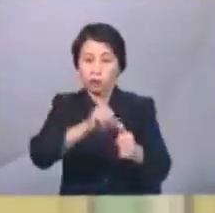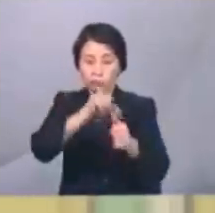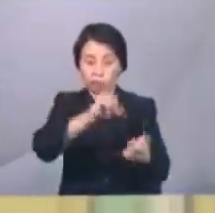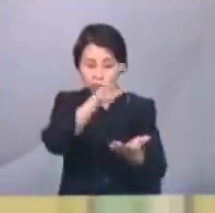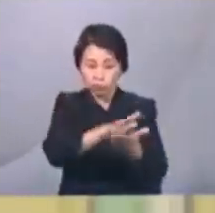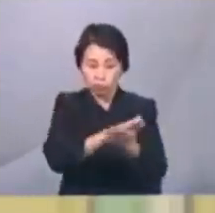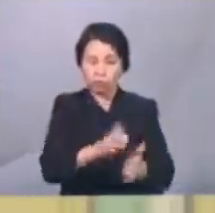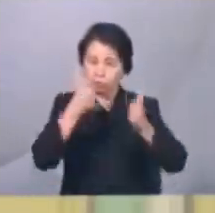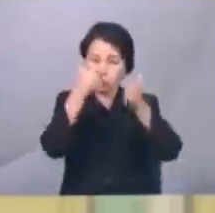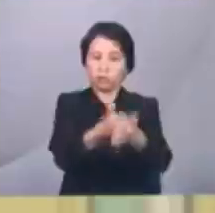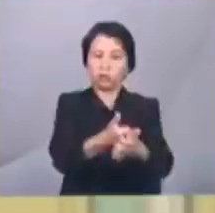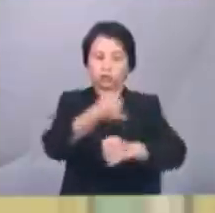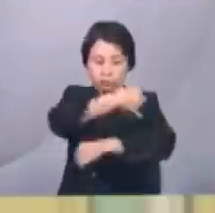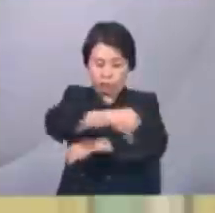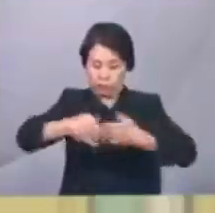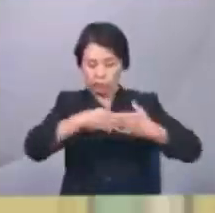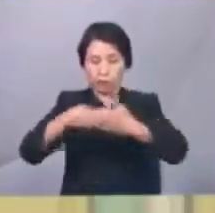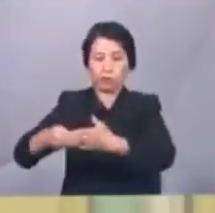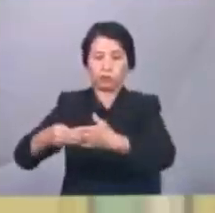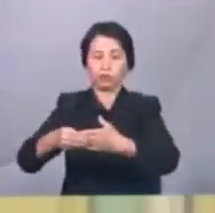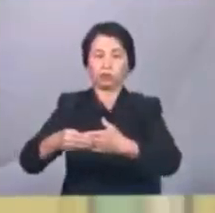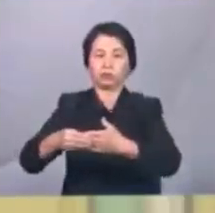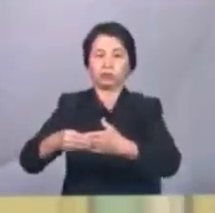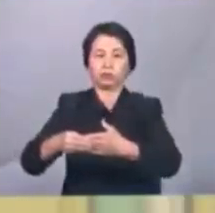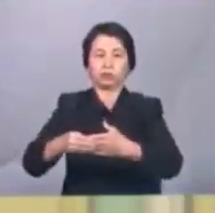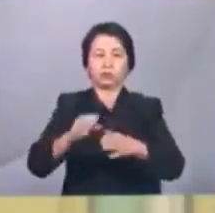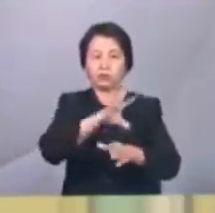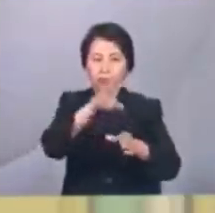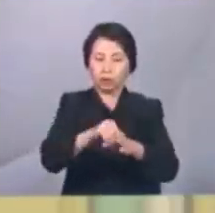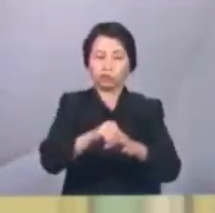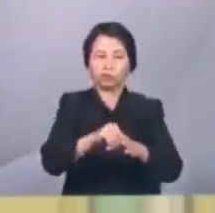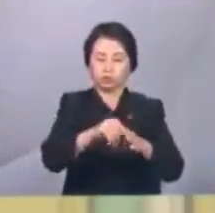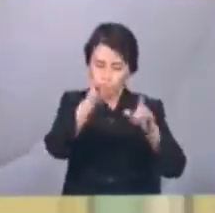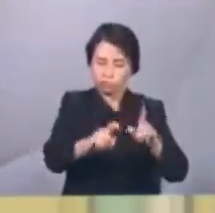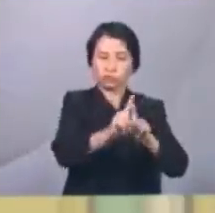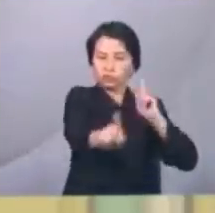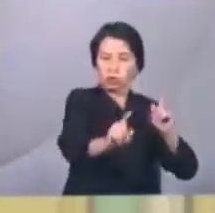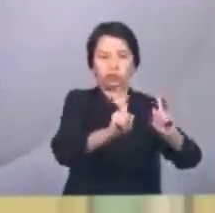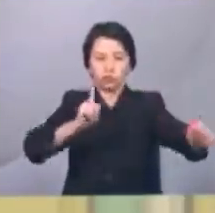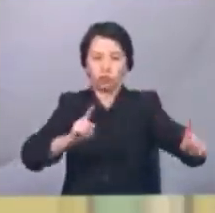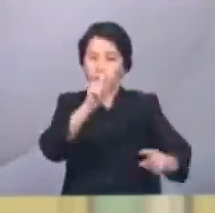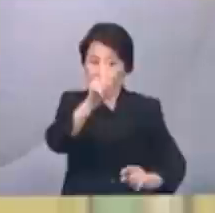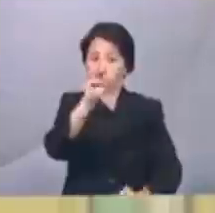sekolah mematuhi garis panduan termasuklah penjarakan sosial. Dan juga kita tahu